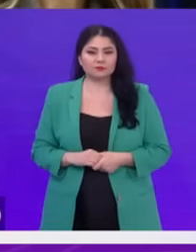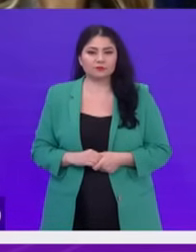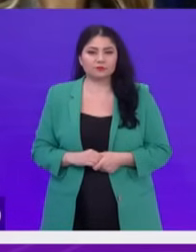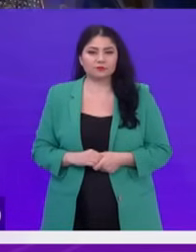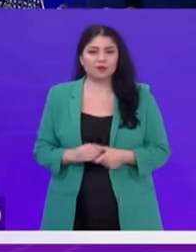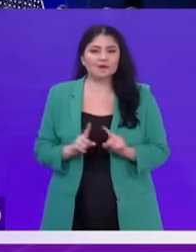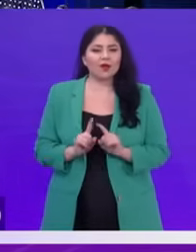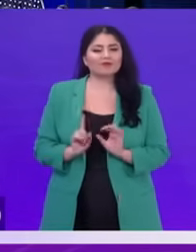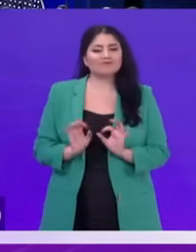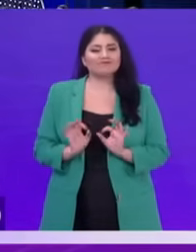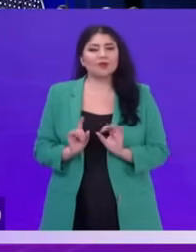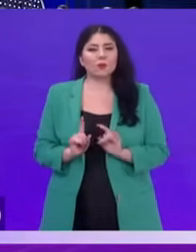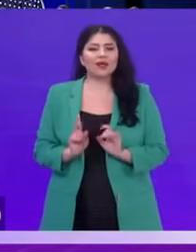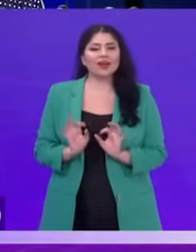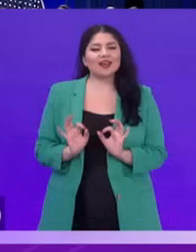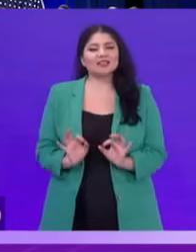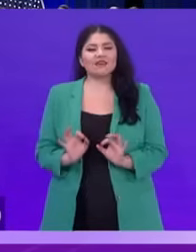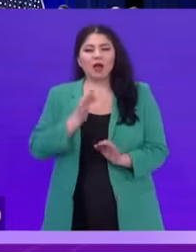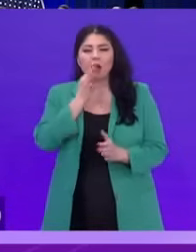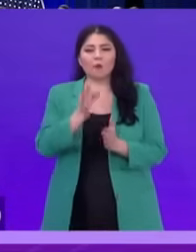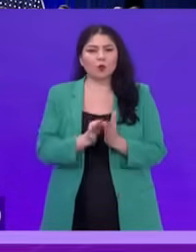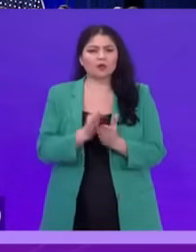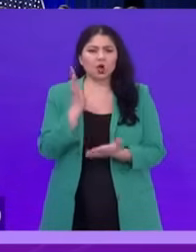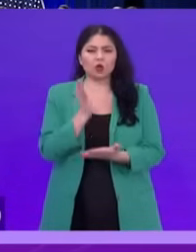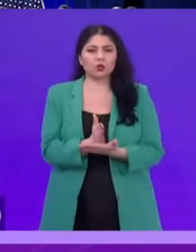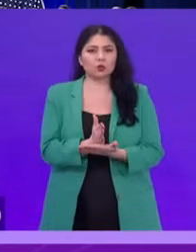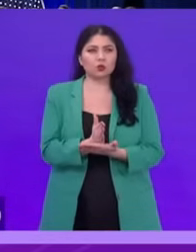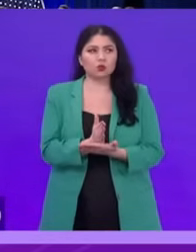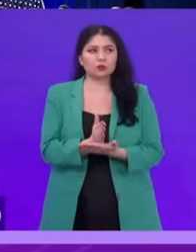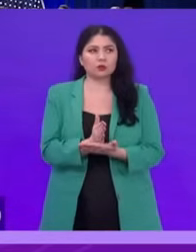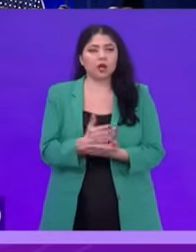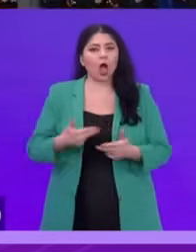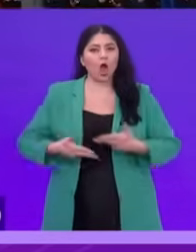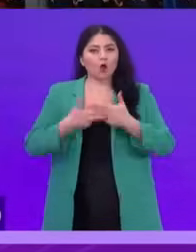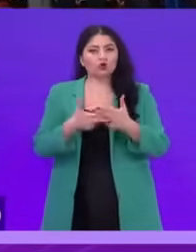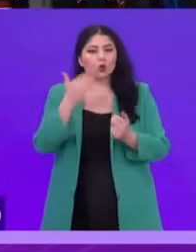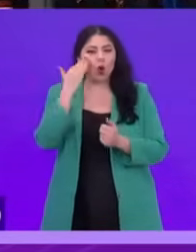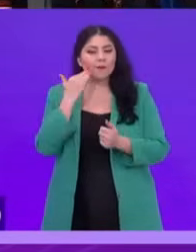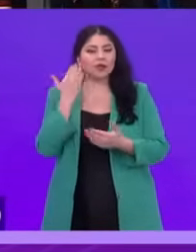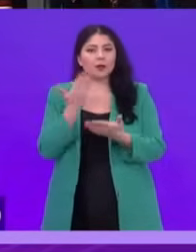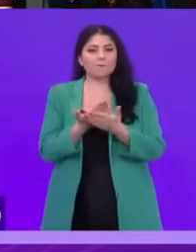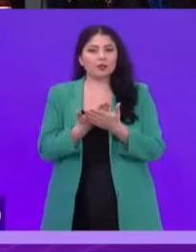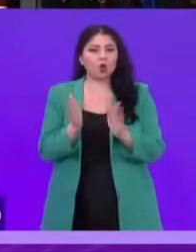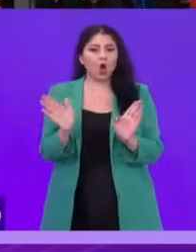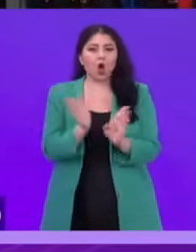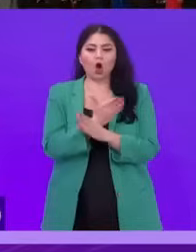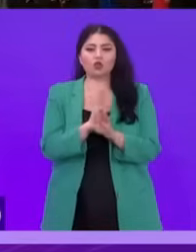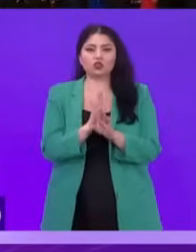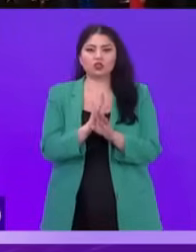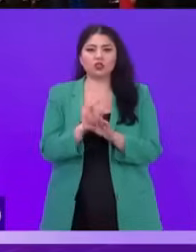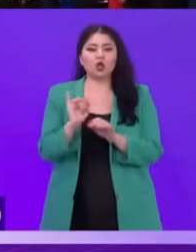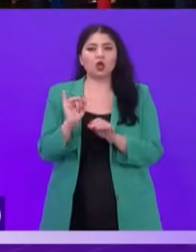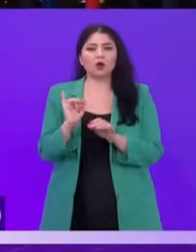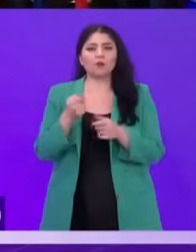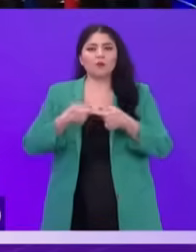o reținere în a promite foarte ferm sprijinul american pentru orice și oricare